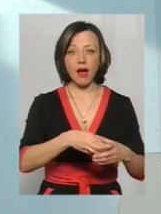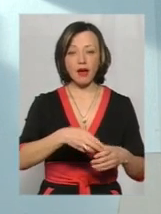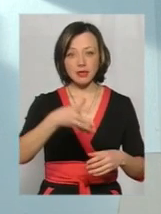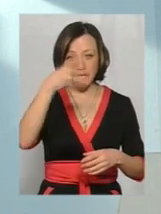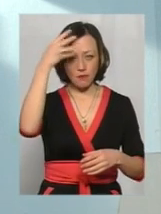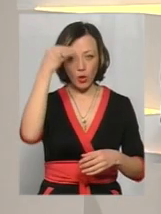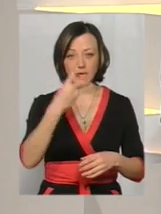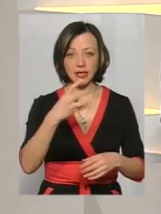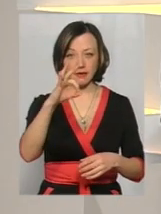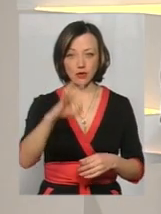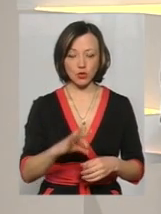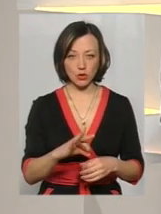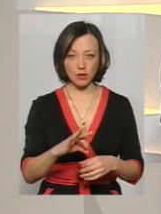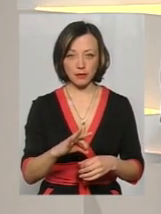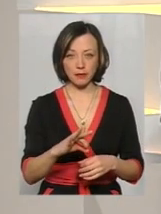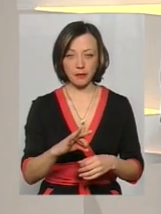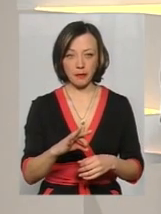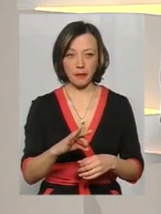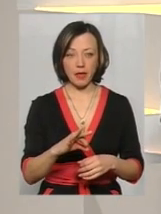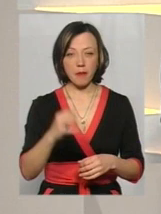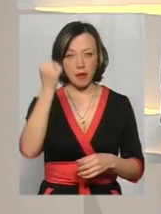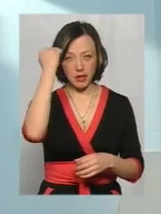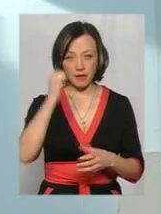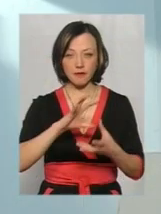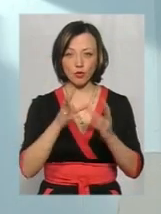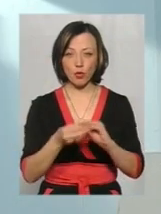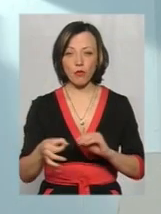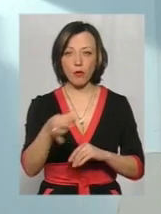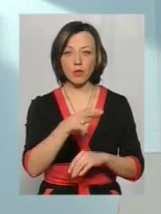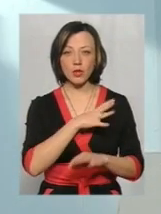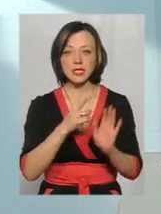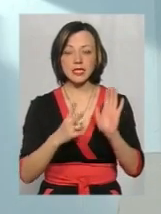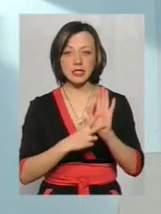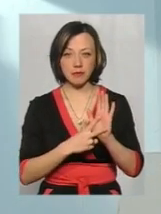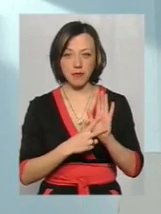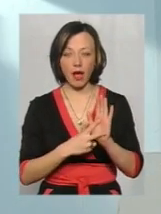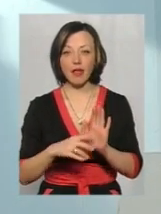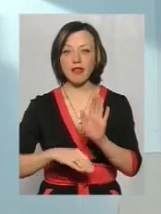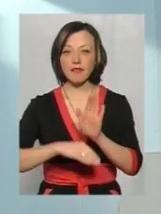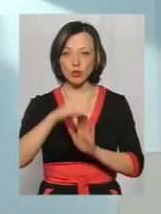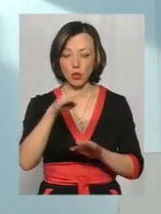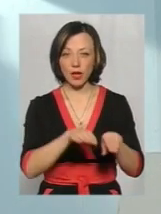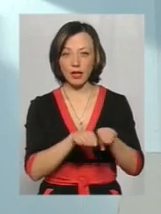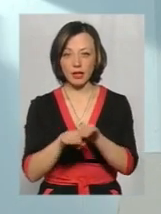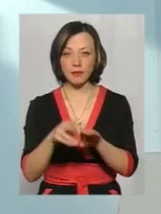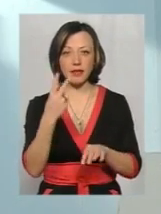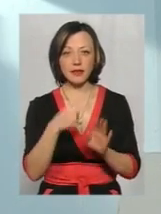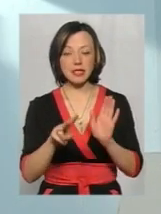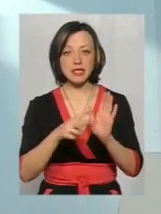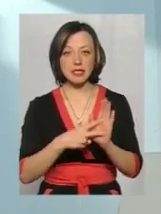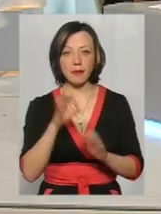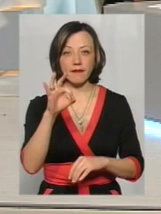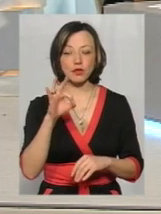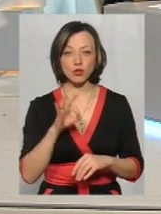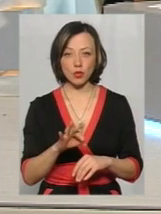засвоїли 3% учнів. Пам'ятаємо, що в цілому по області було 7%. На високий рівень –